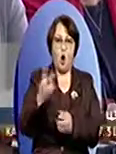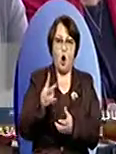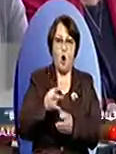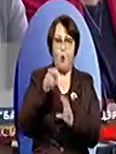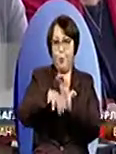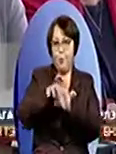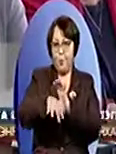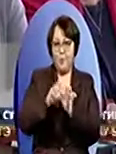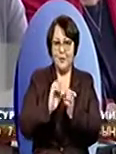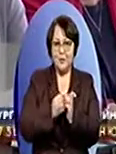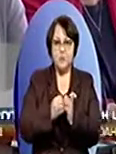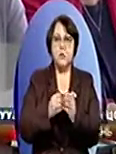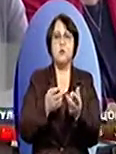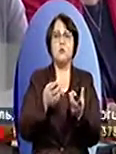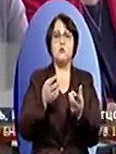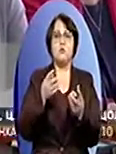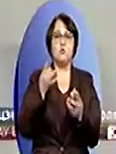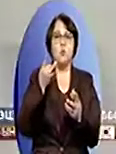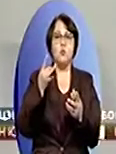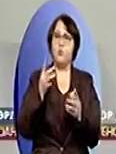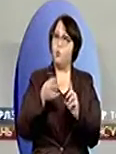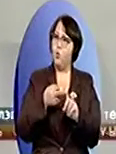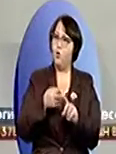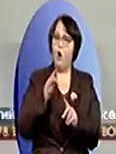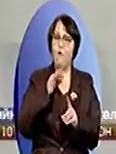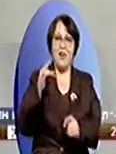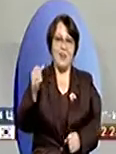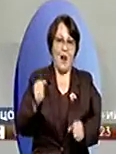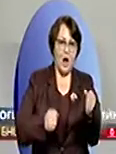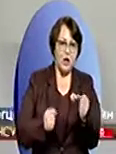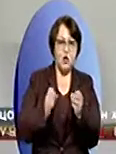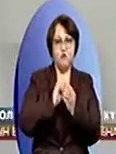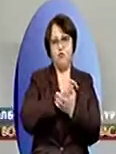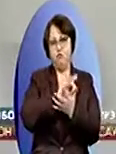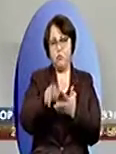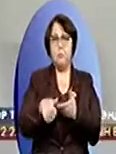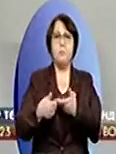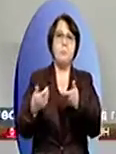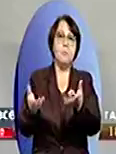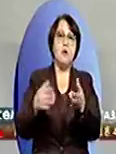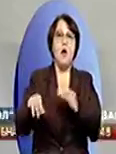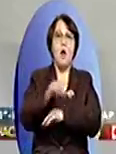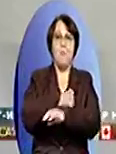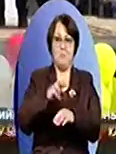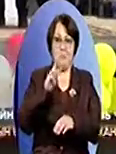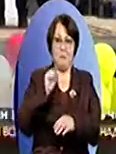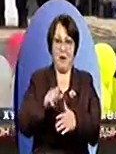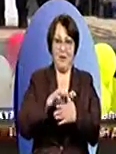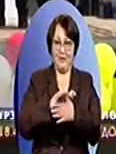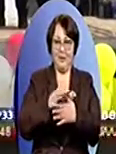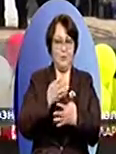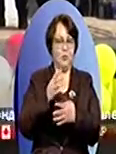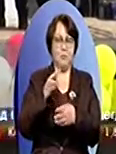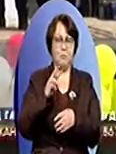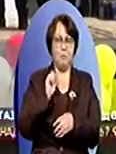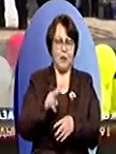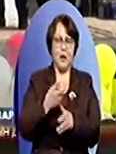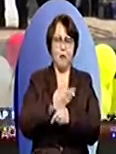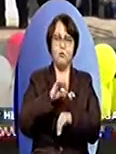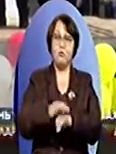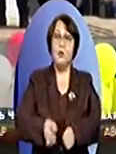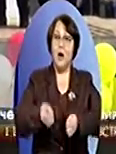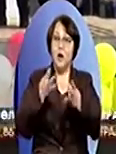ногоо хураагч, дундааврын тарактыг гардууллаа. Мөн энэ үйл аймаг чүлхий өвчин гарсан тиймээс шаардлагатай эм тариа вакциныг чүлээл гэж өгсөн